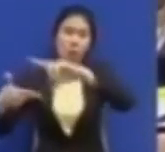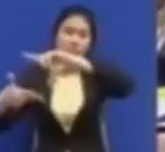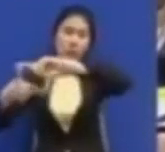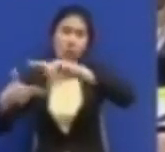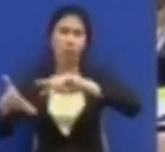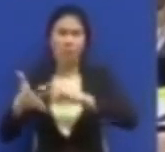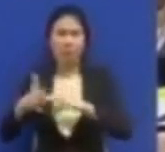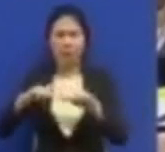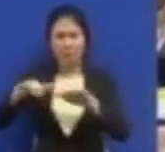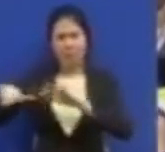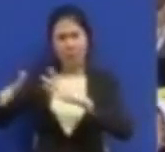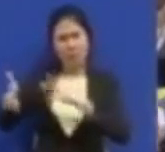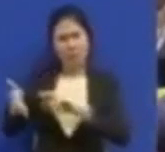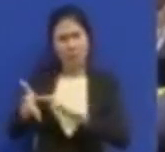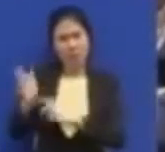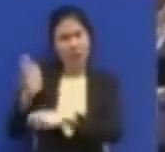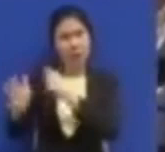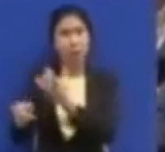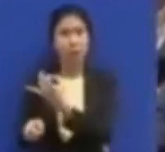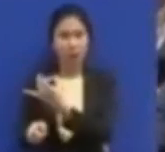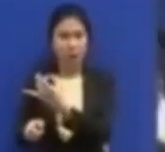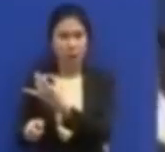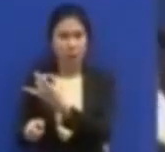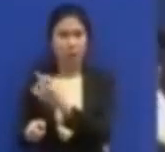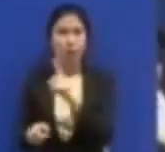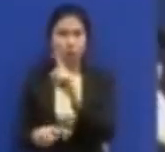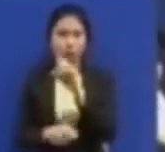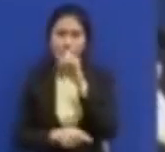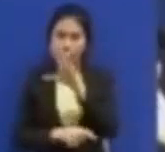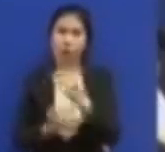เพราะอะไรท่านต้อง